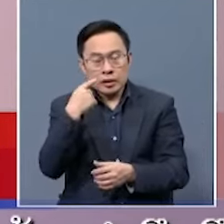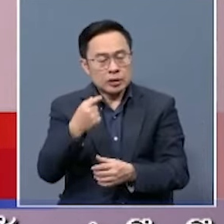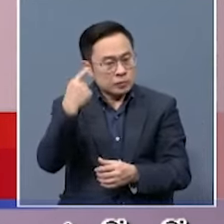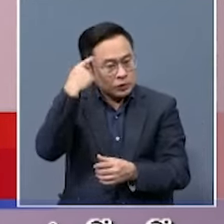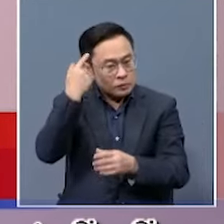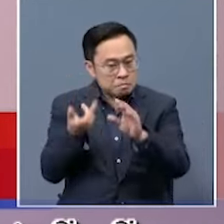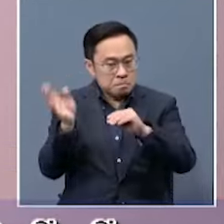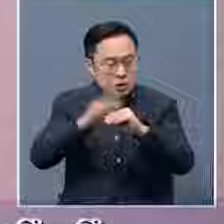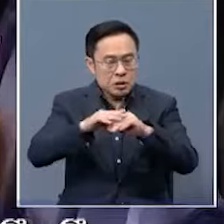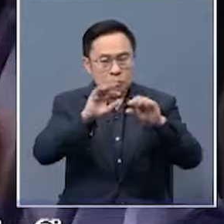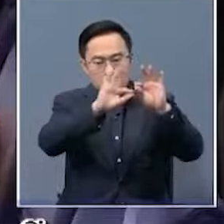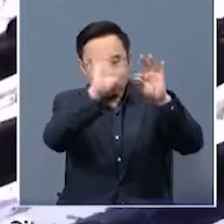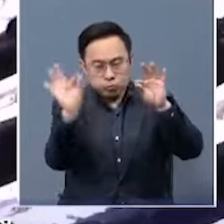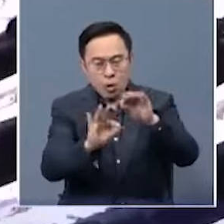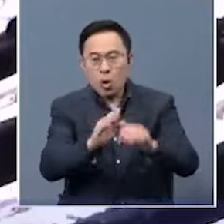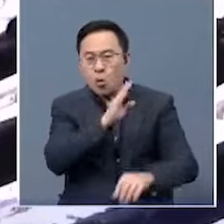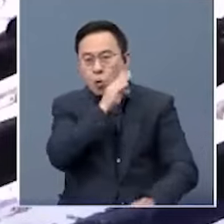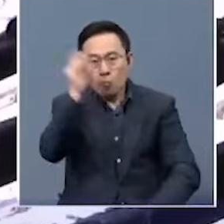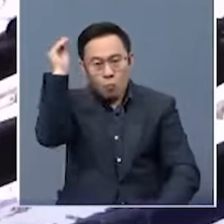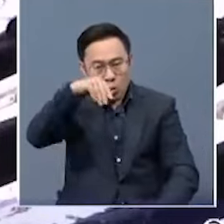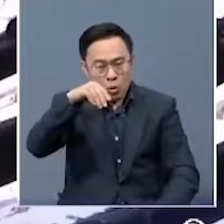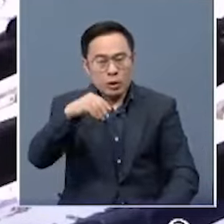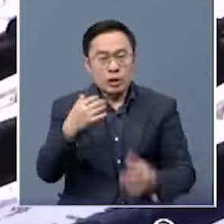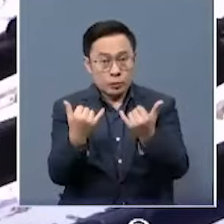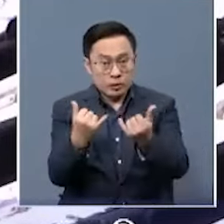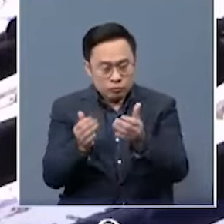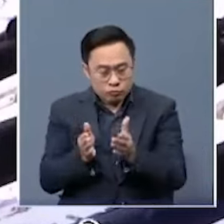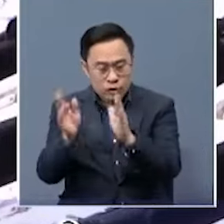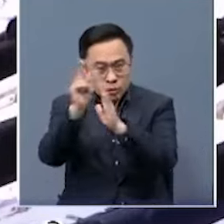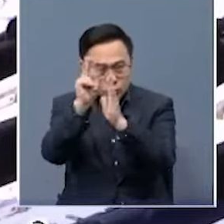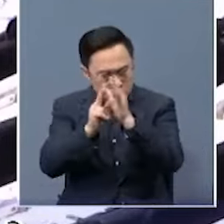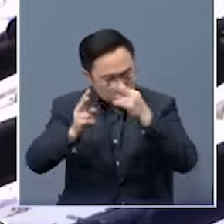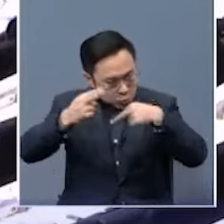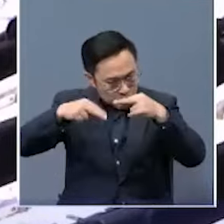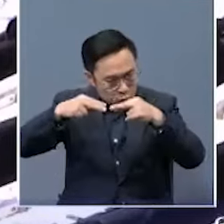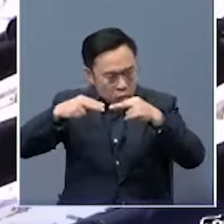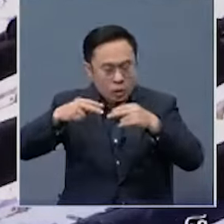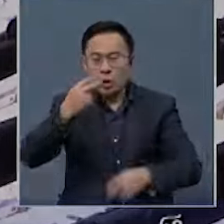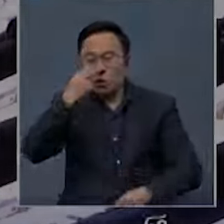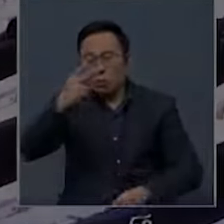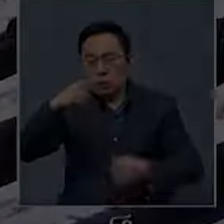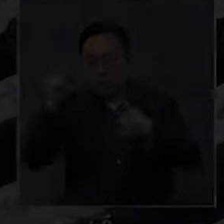หรือไม่นั้นต้องปรึกษาและพิจารณาร่วมกับฝ่ายกฎหมายอีกครั้งครับว่าจะดำเนินการอย่างไรได้บ้างครับ